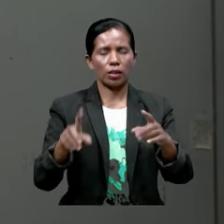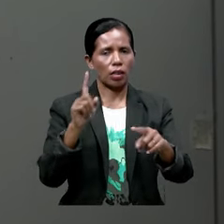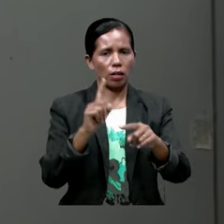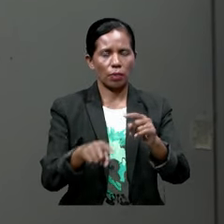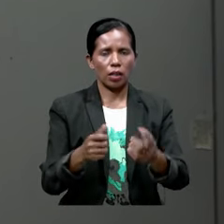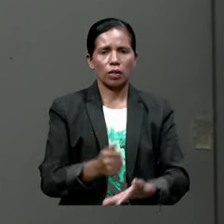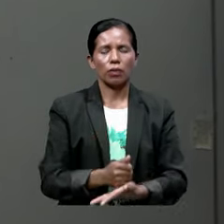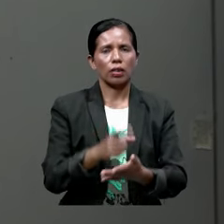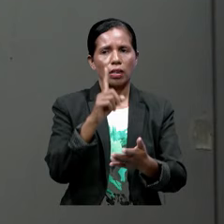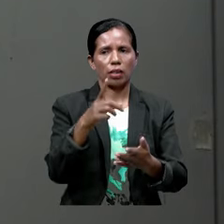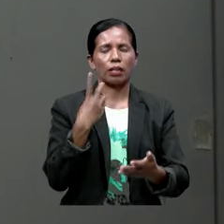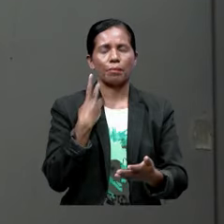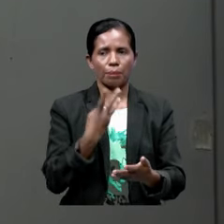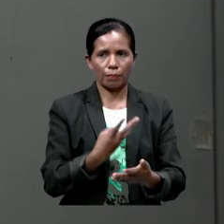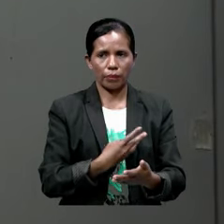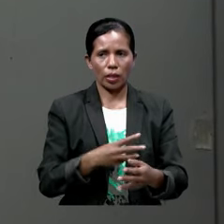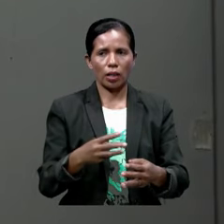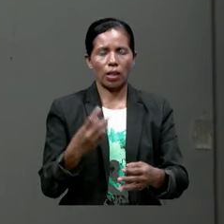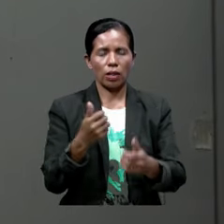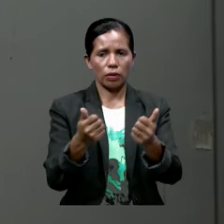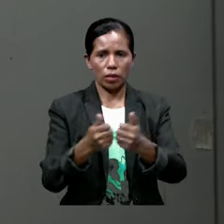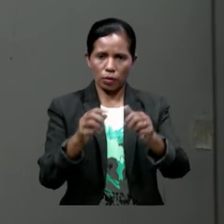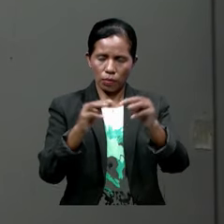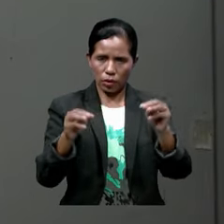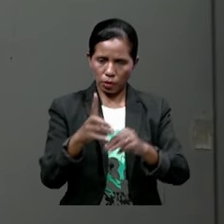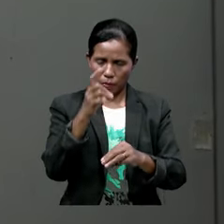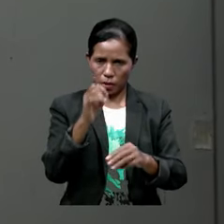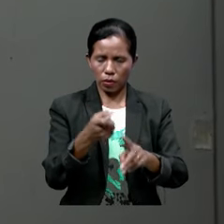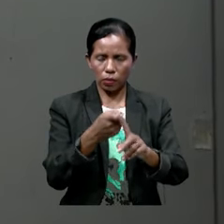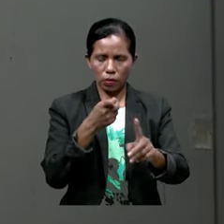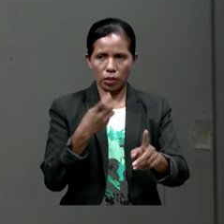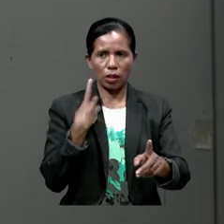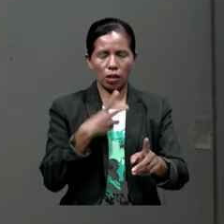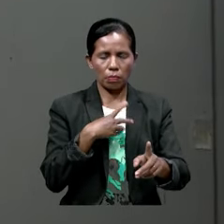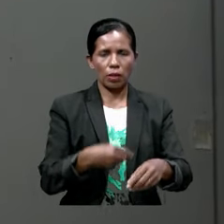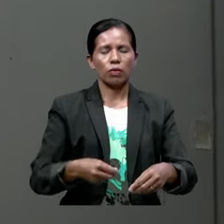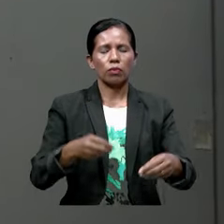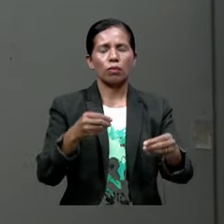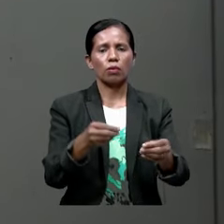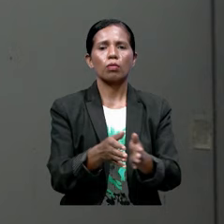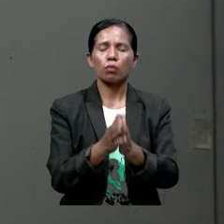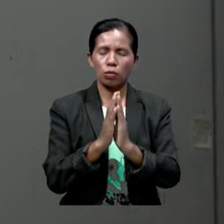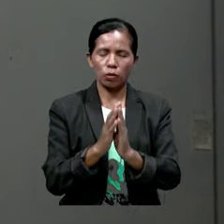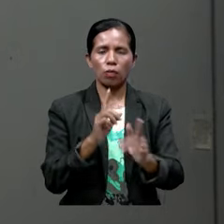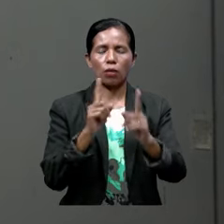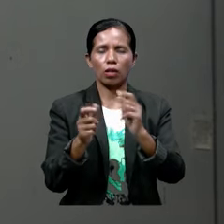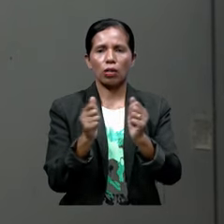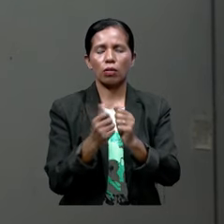tadi ida, Ami munisip atau dari munisip dili liu si sanimento, Ami backup sih. Munisip dili mus iya kami